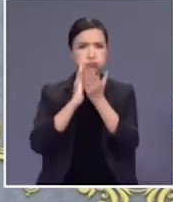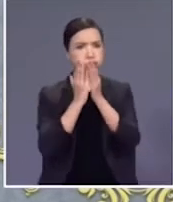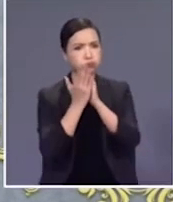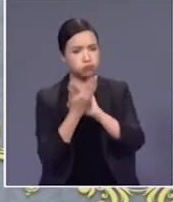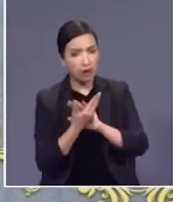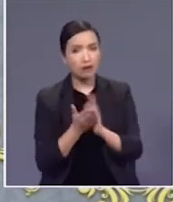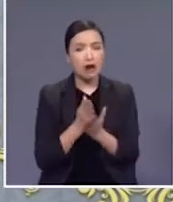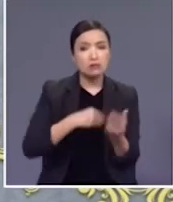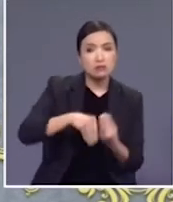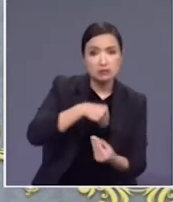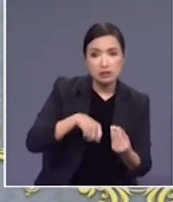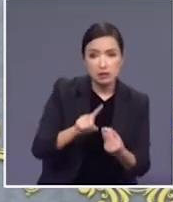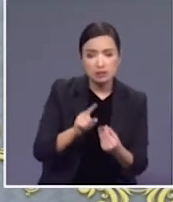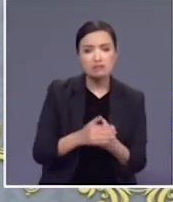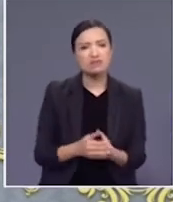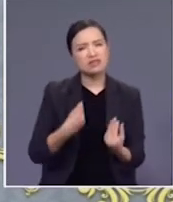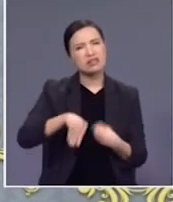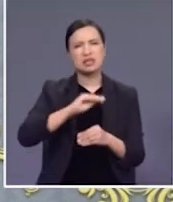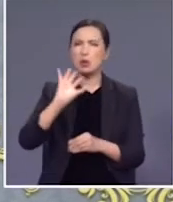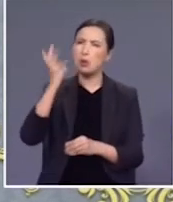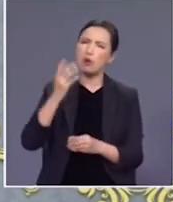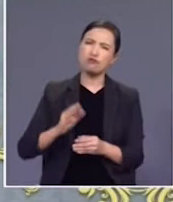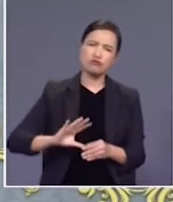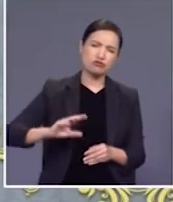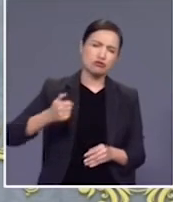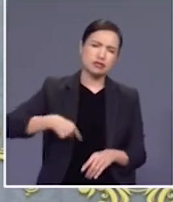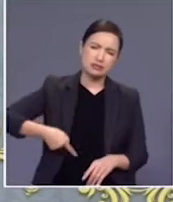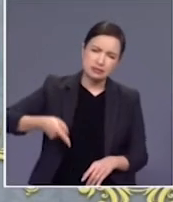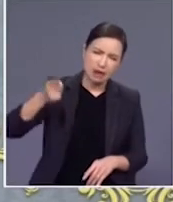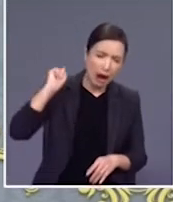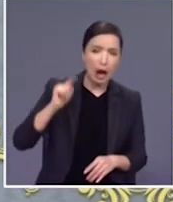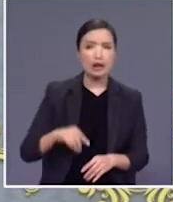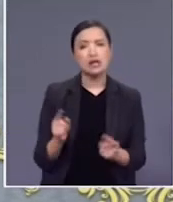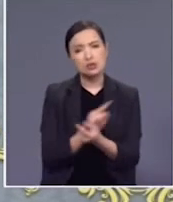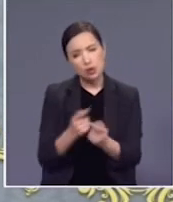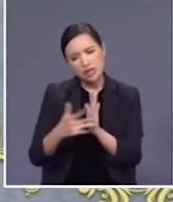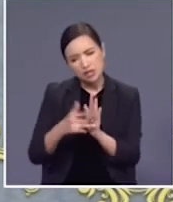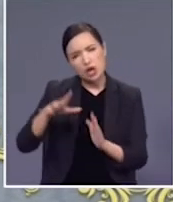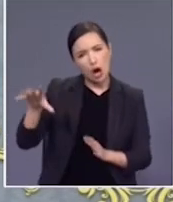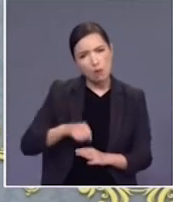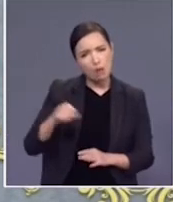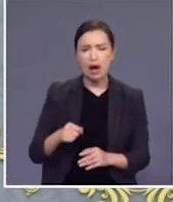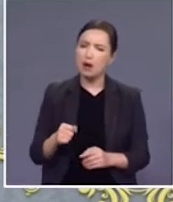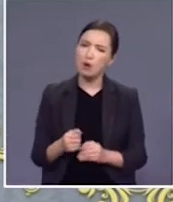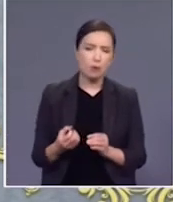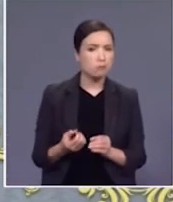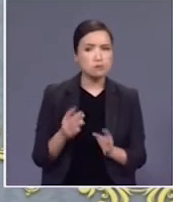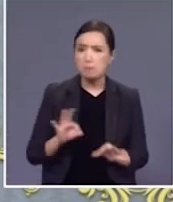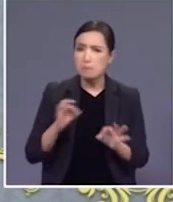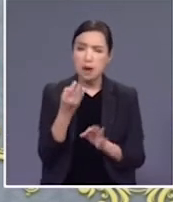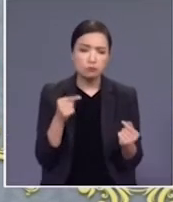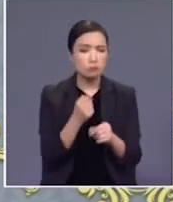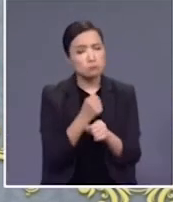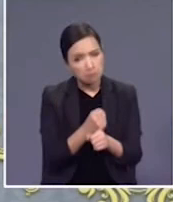ทั้งด้านเศรษฐกิจที่เศรษฐกิจโลกฟื้นตัวช้าด้านสังคมที่เทคโนโลยีเข้ามามีบทบาทมากขึ้นในการดำรงชีวิตและการผลิต